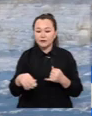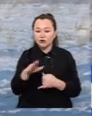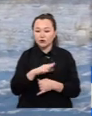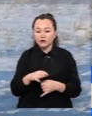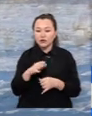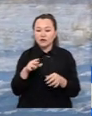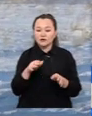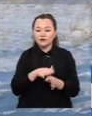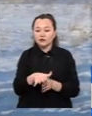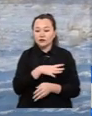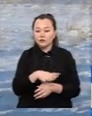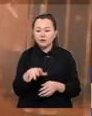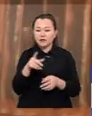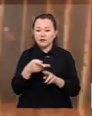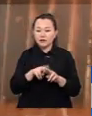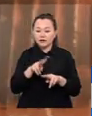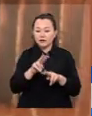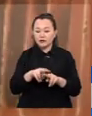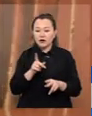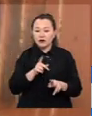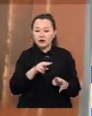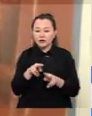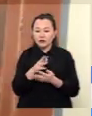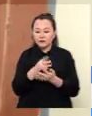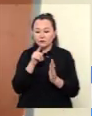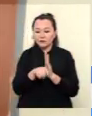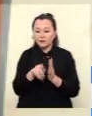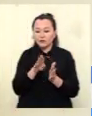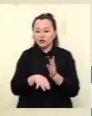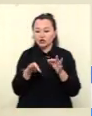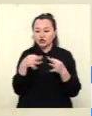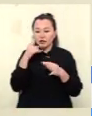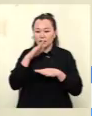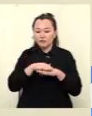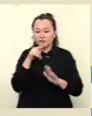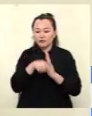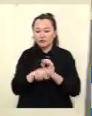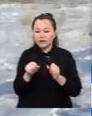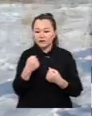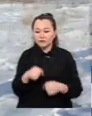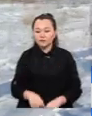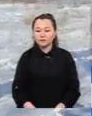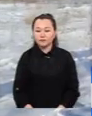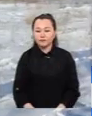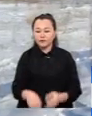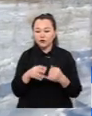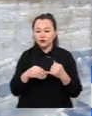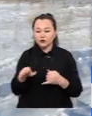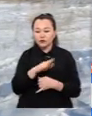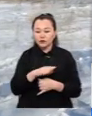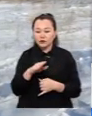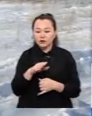участок. Несостоявшаяся колония находится под охраной. Попасть без разрешения акимата внутрь невозможно. Звонят,